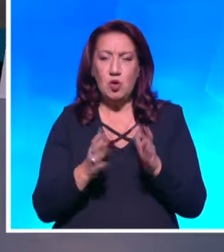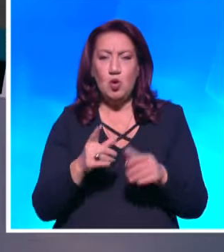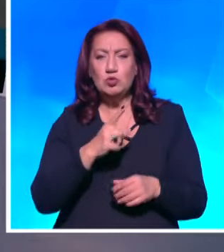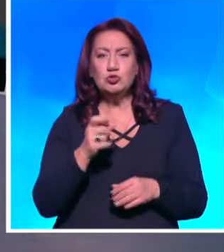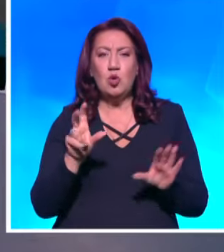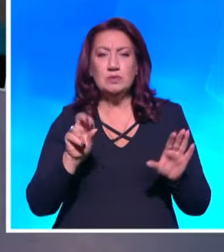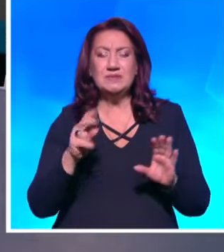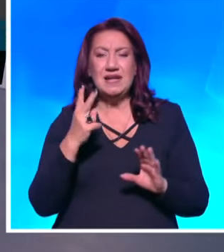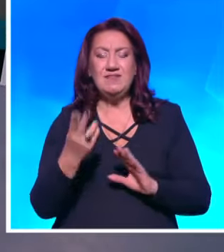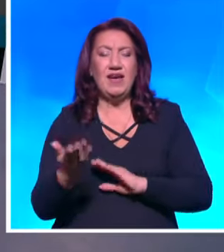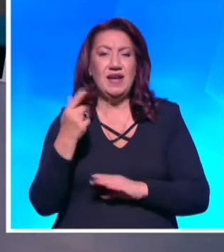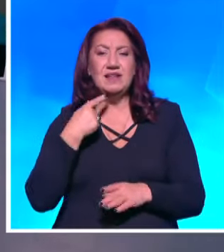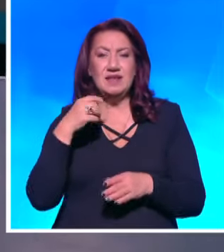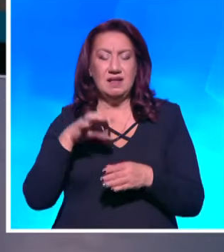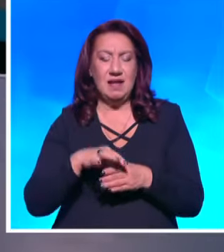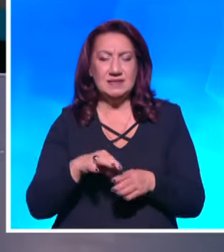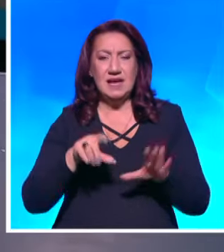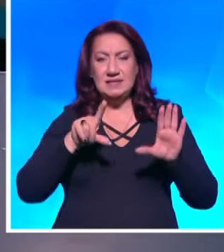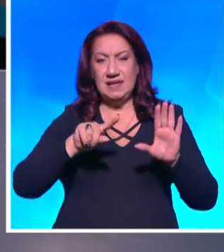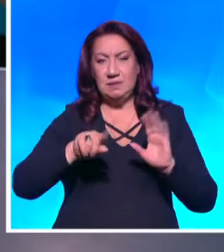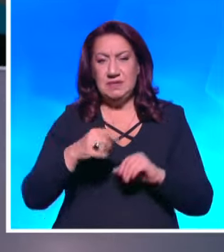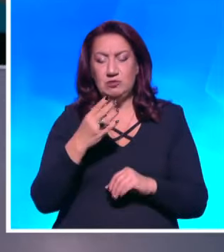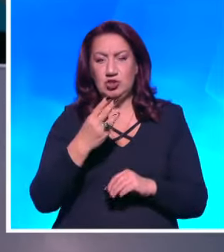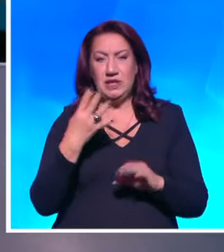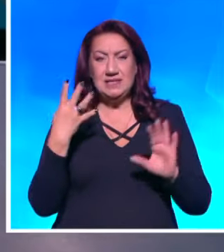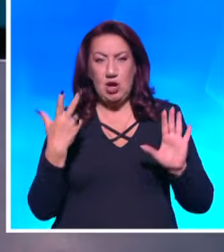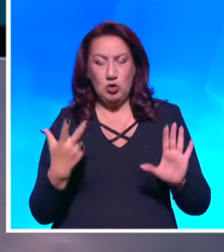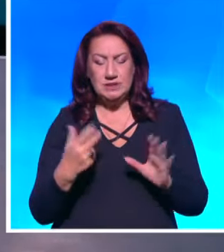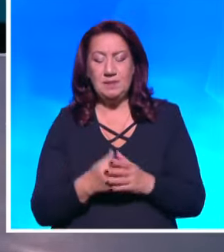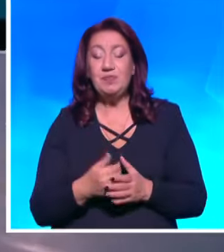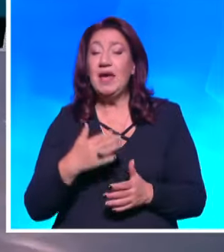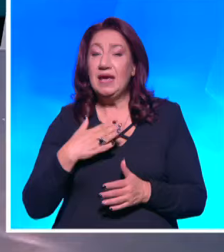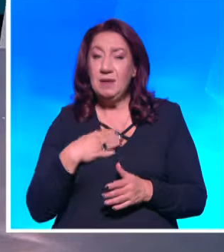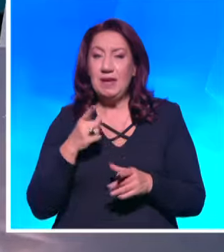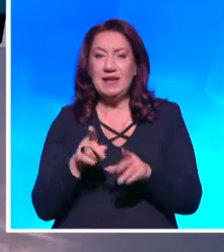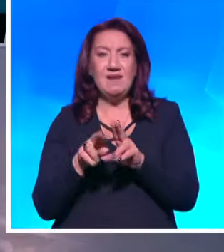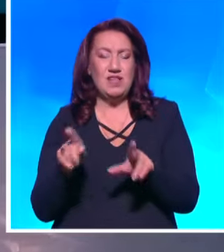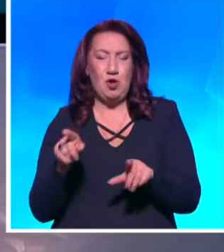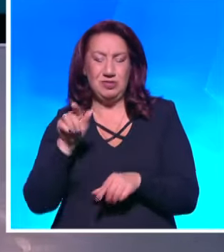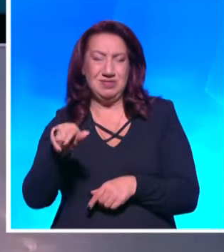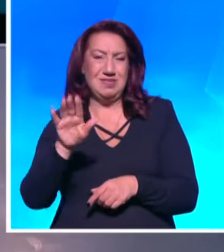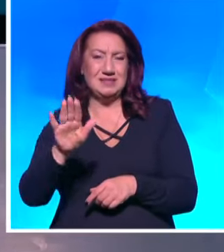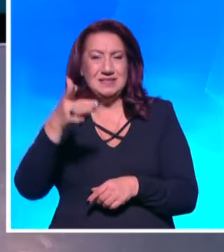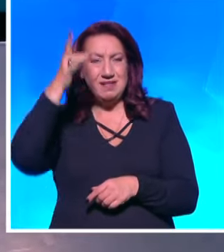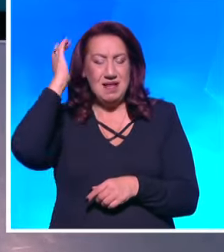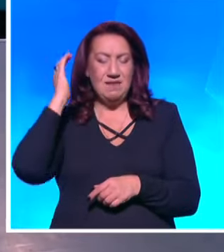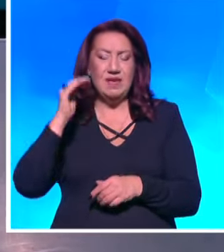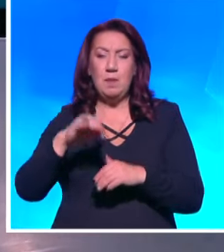души или 7,48%. Има такъв народ на Слави Трифонов, получава подкрепа от